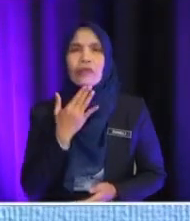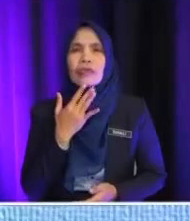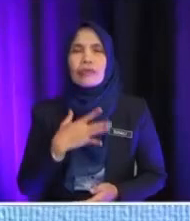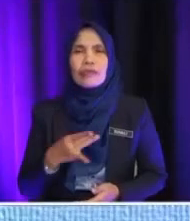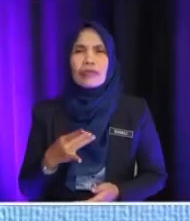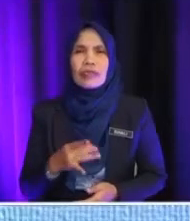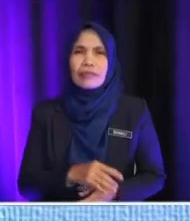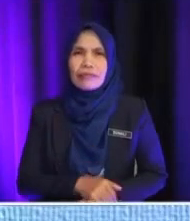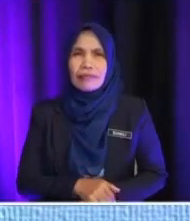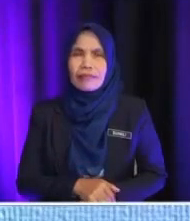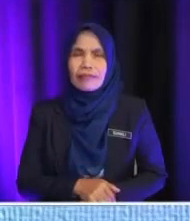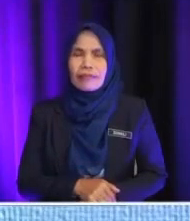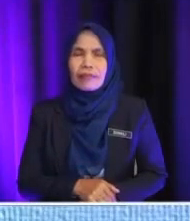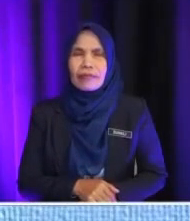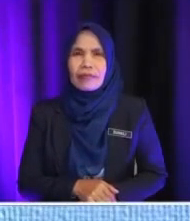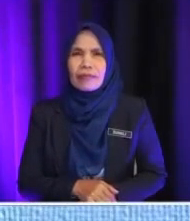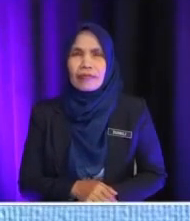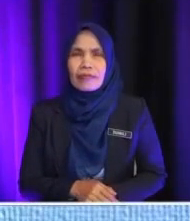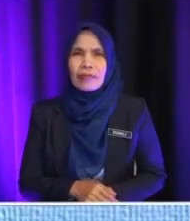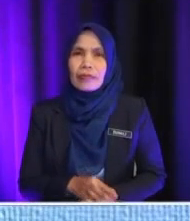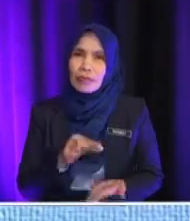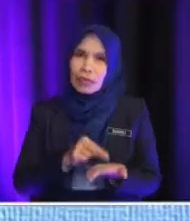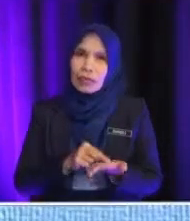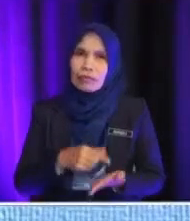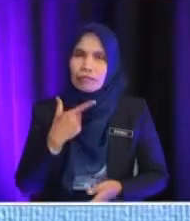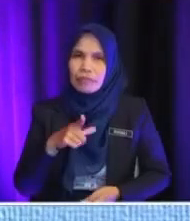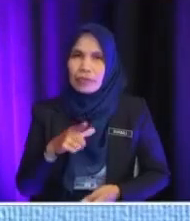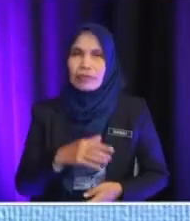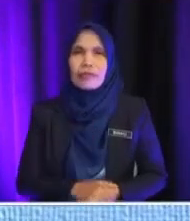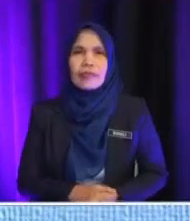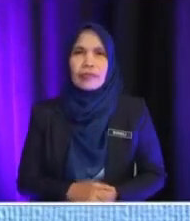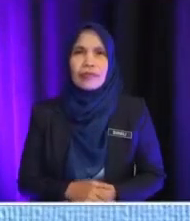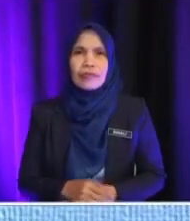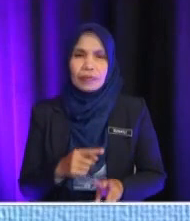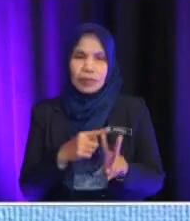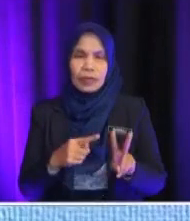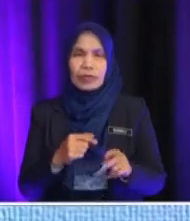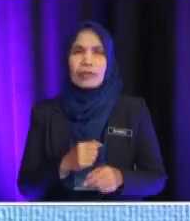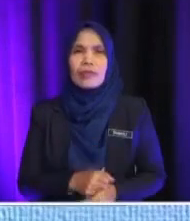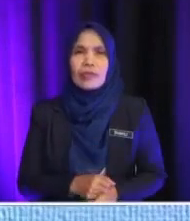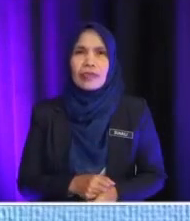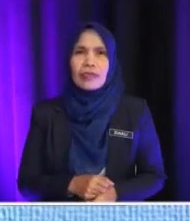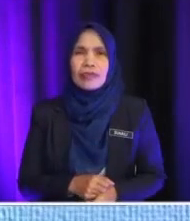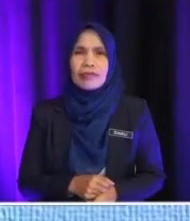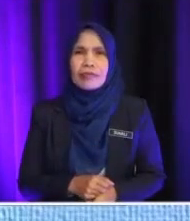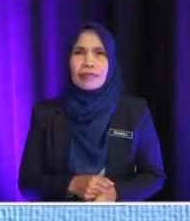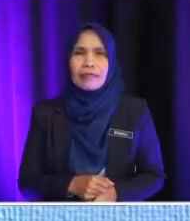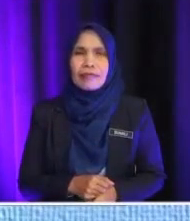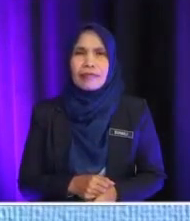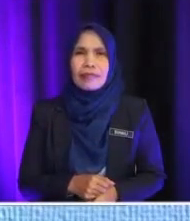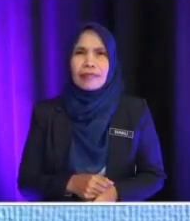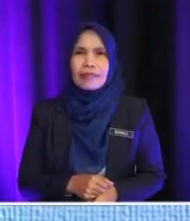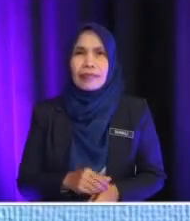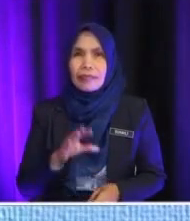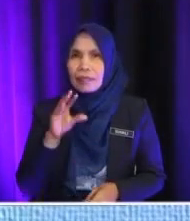maksudnya ayam yang lama. Okey. Okey, yang kedua, teksturnya yang lembut. Maksudnya kita boleh tekan ayam tu. Kalau ayam